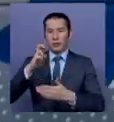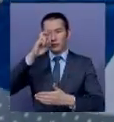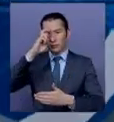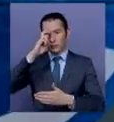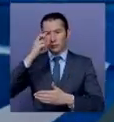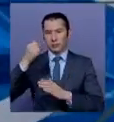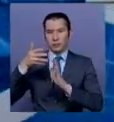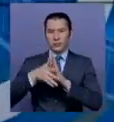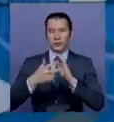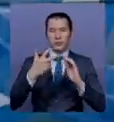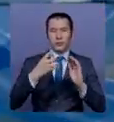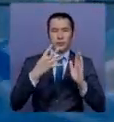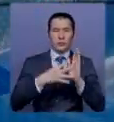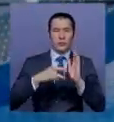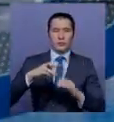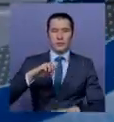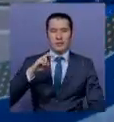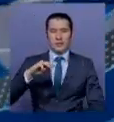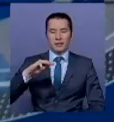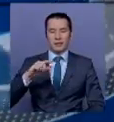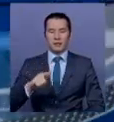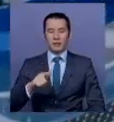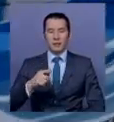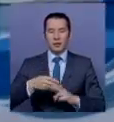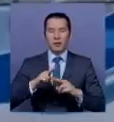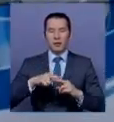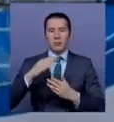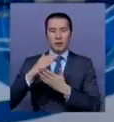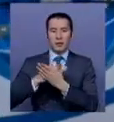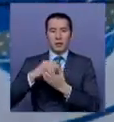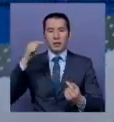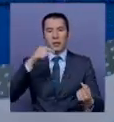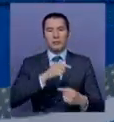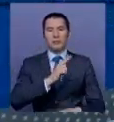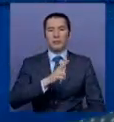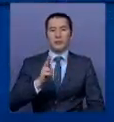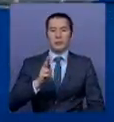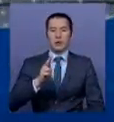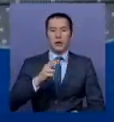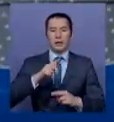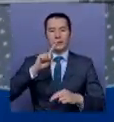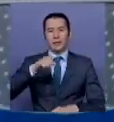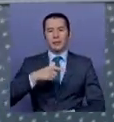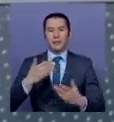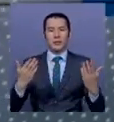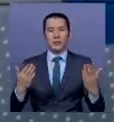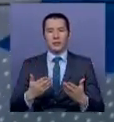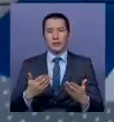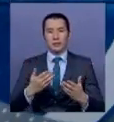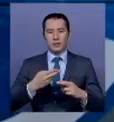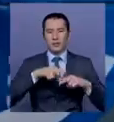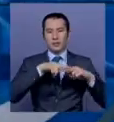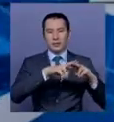390 миллиард теңге бөлінбек. Ал аталған бағдарлама кімдерге арналған? Қатысушыларға қойылатын басты талаптар нендей? Елордалық